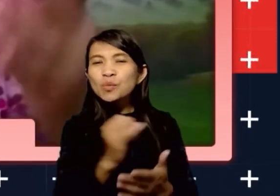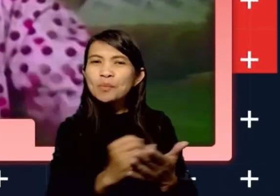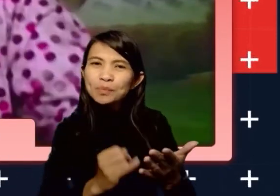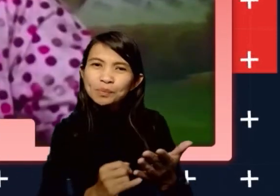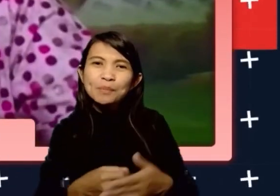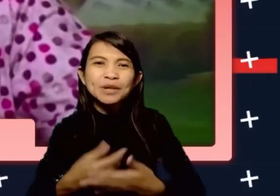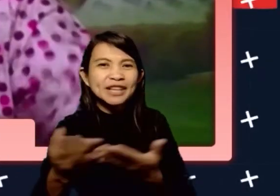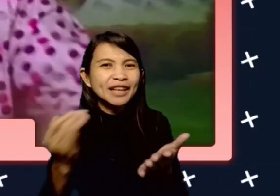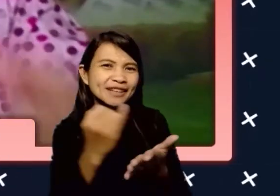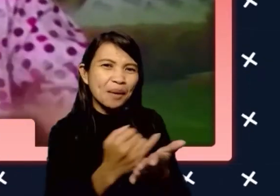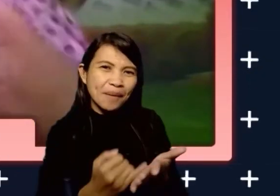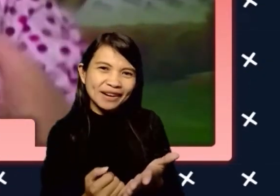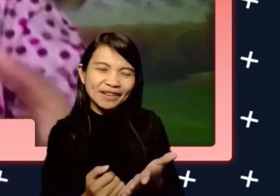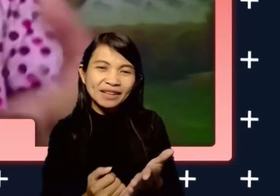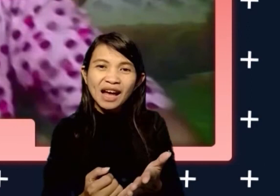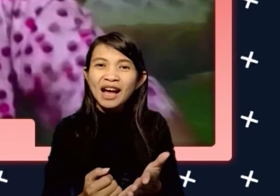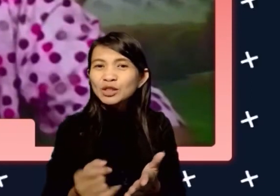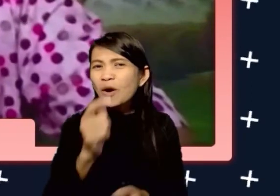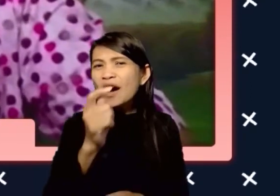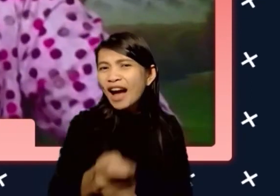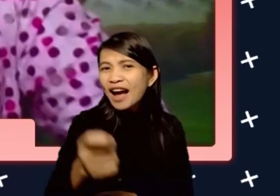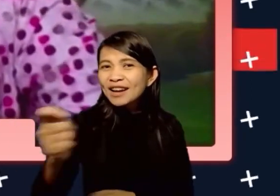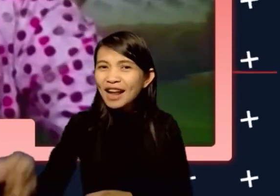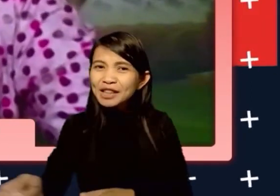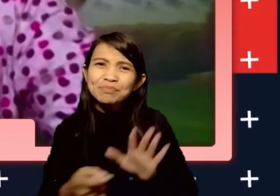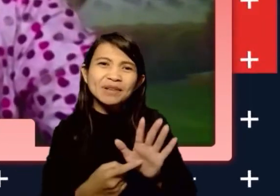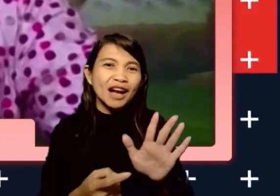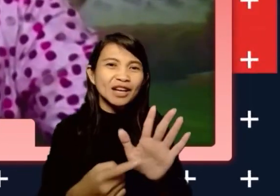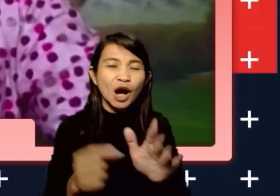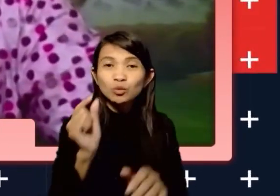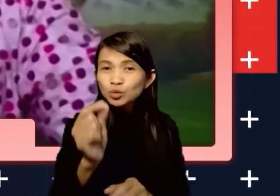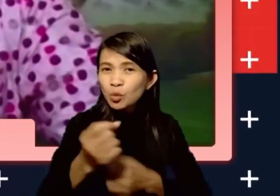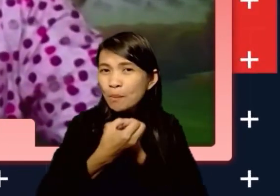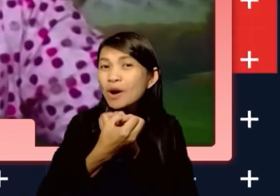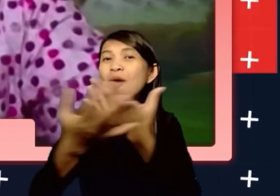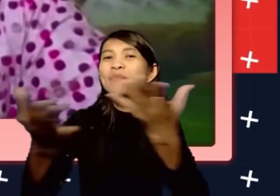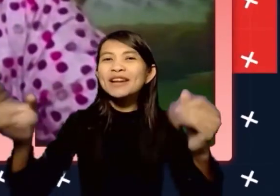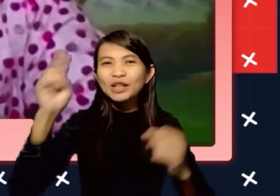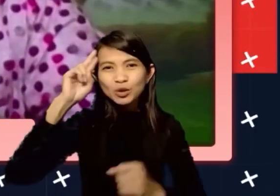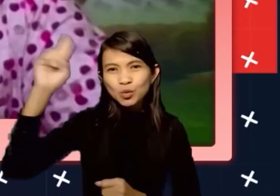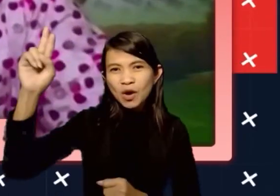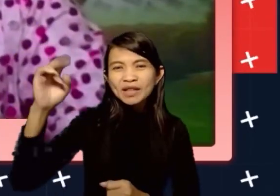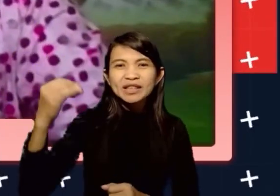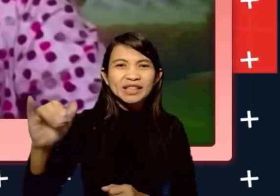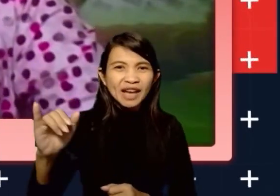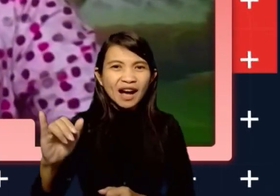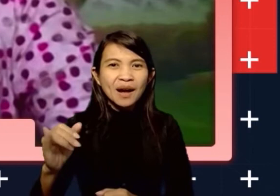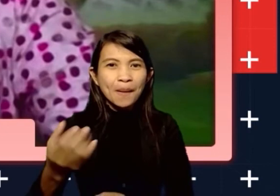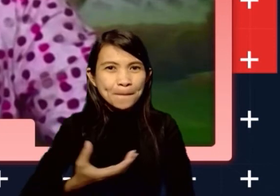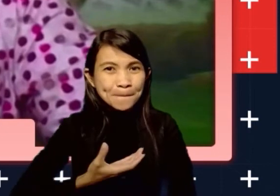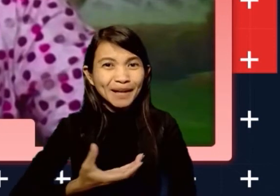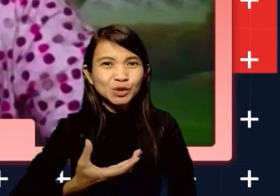peraga untuk pekabaran Tuhan. Yang ditekankan di sini bukan alat peraganya,